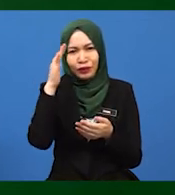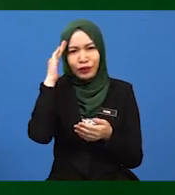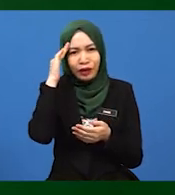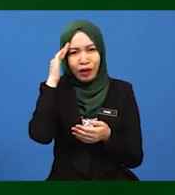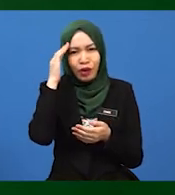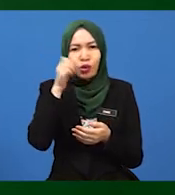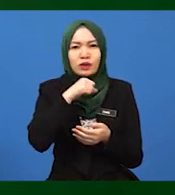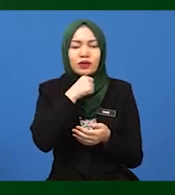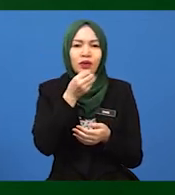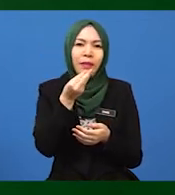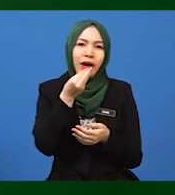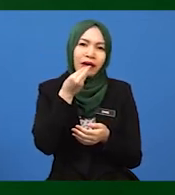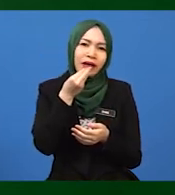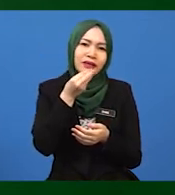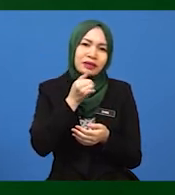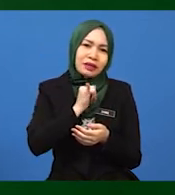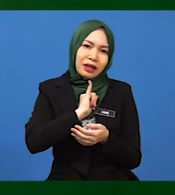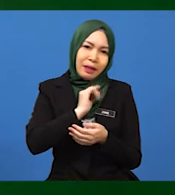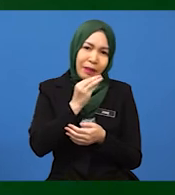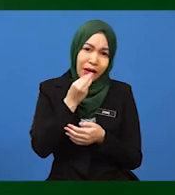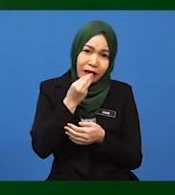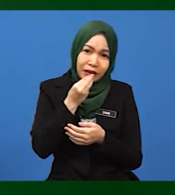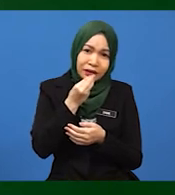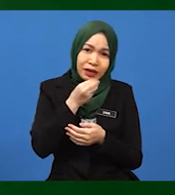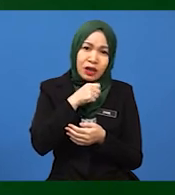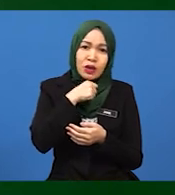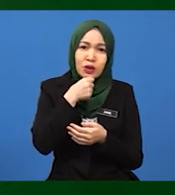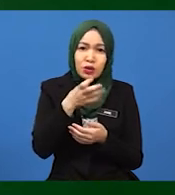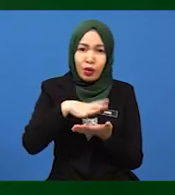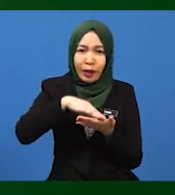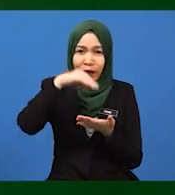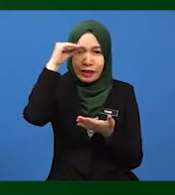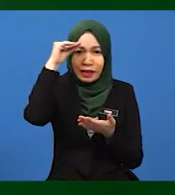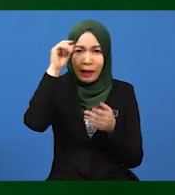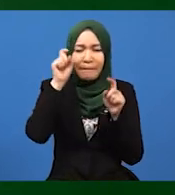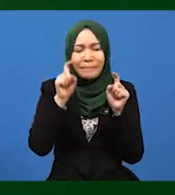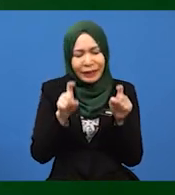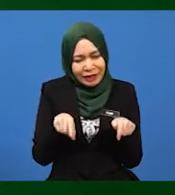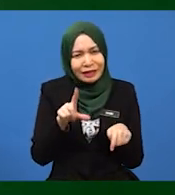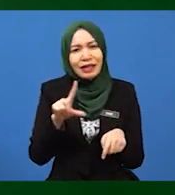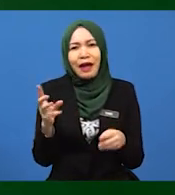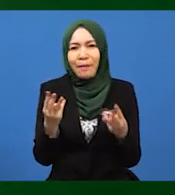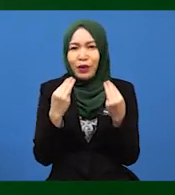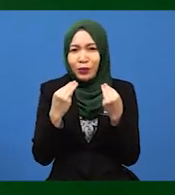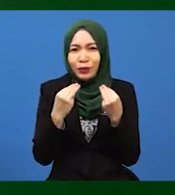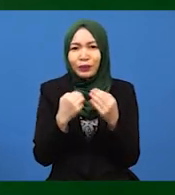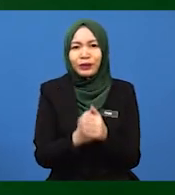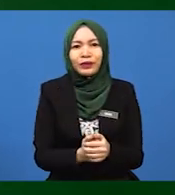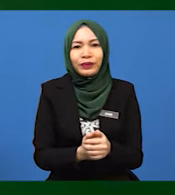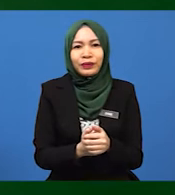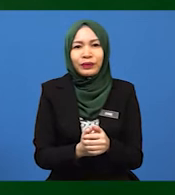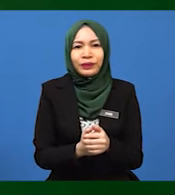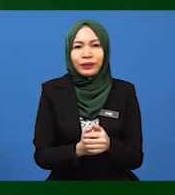tahu. Suruh makan, saya makan. suruh belajar, mestilah mahu.